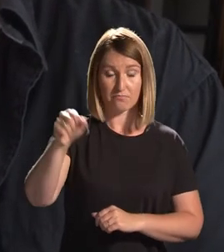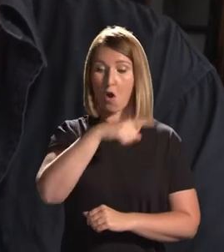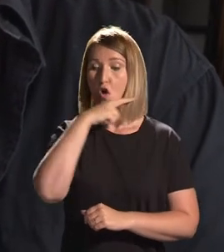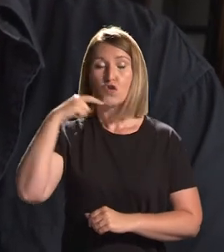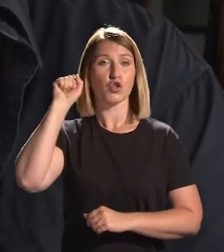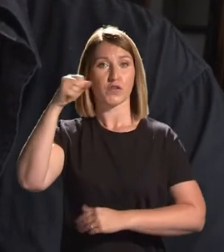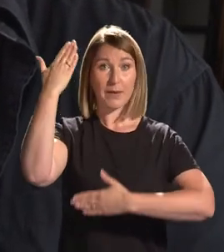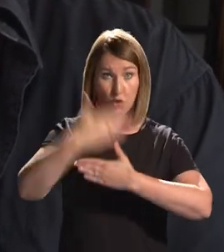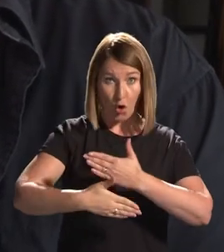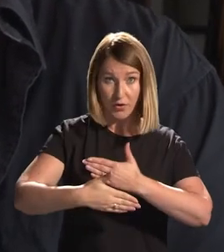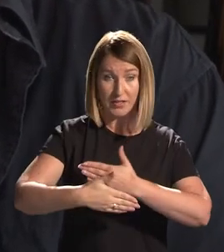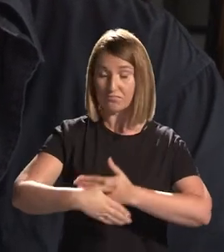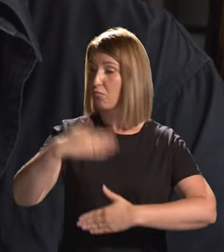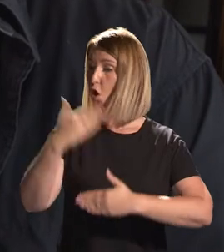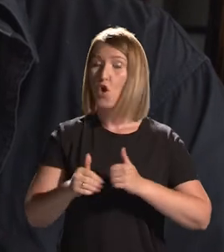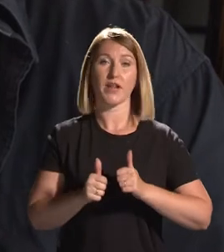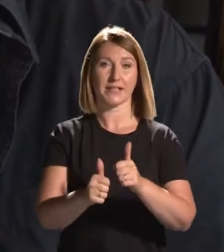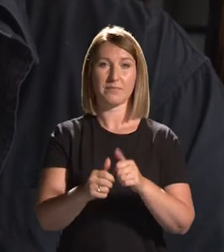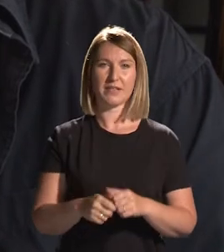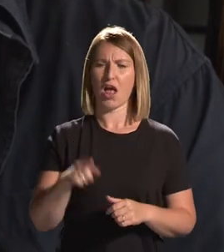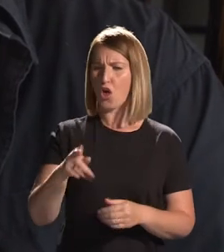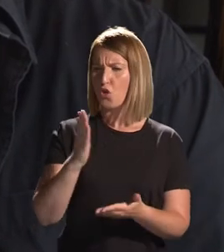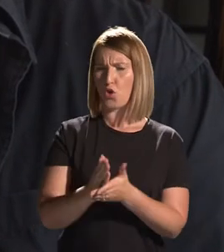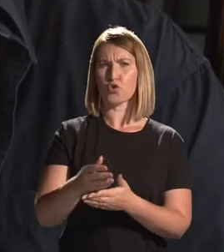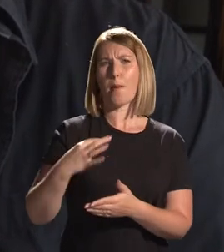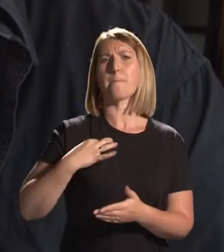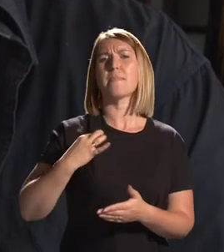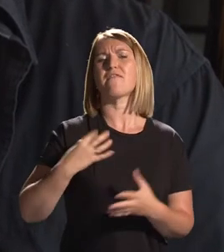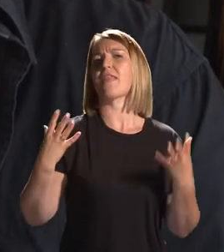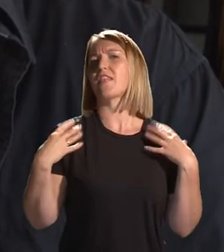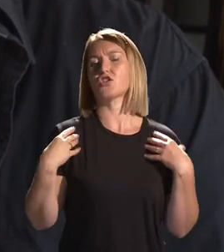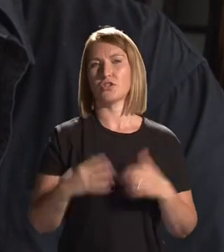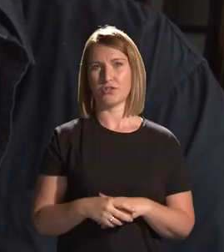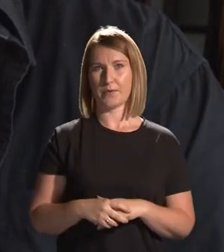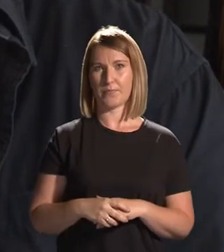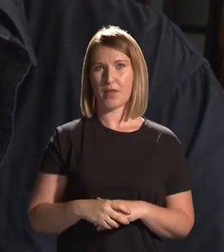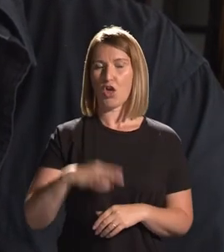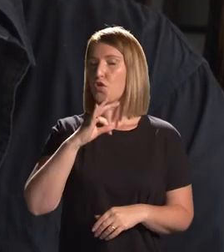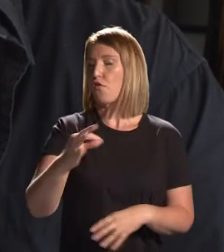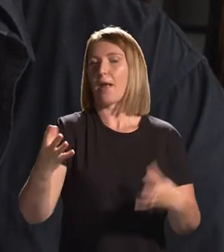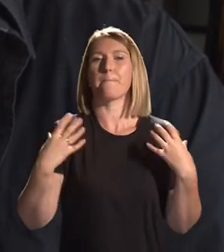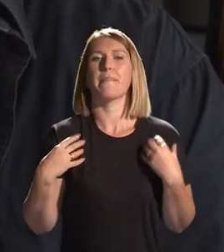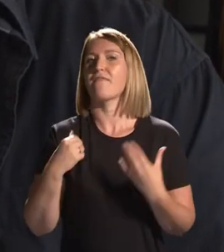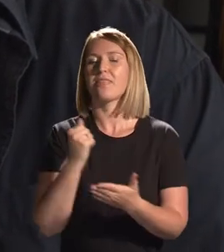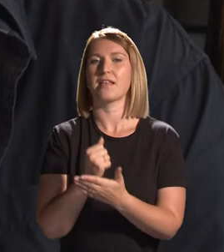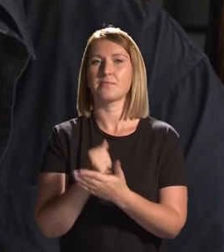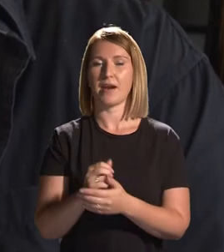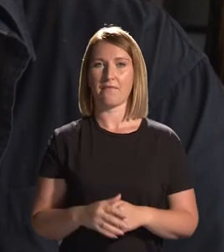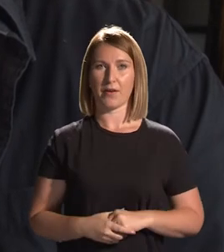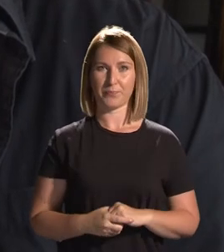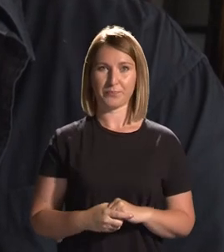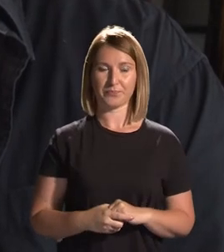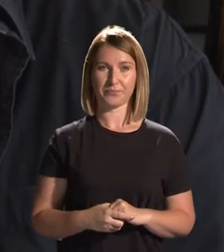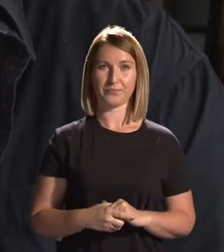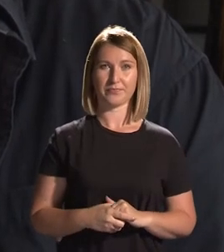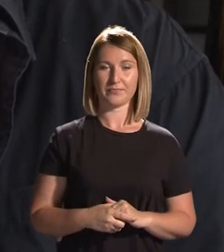minął. Tutaj nie, w końcu. To jest twoje prywatne życie, twoje prywatne odczucia, twoja prywatna